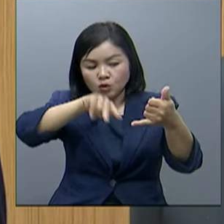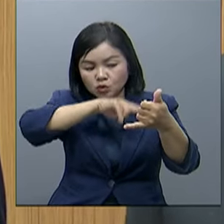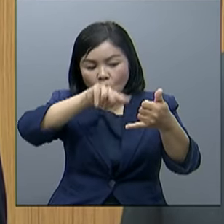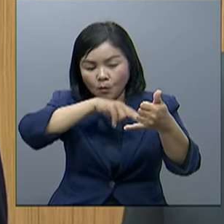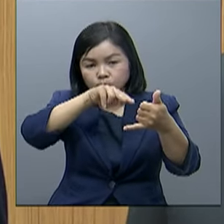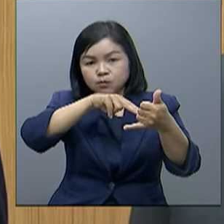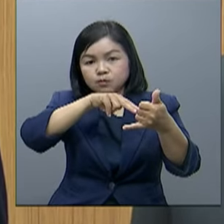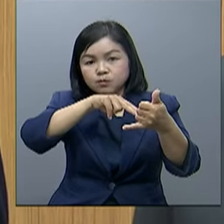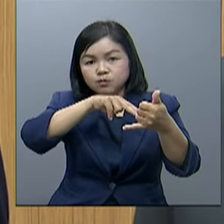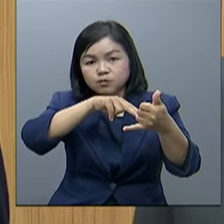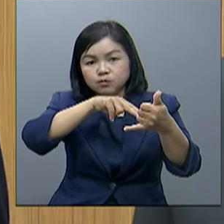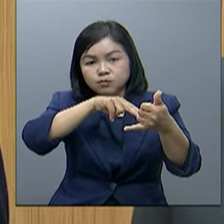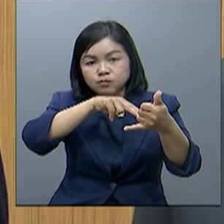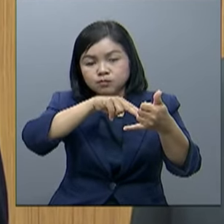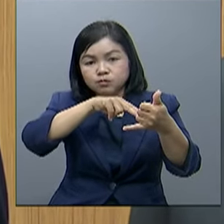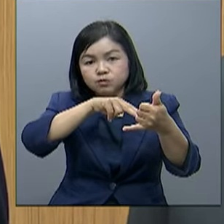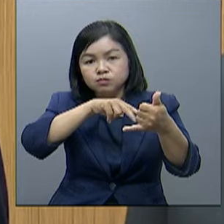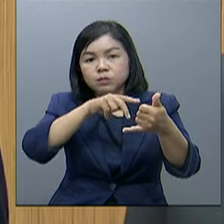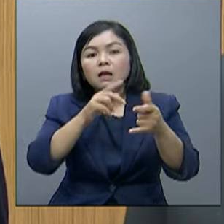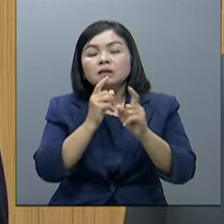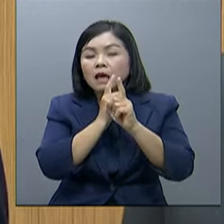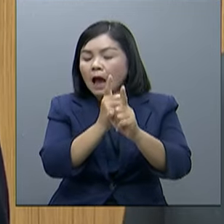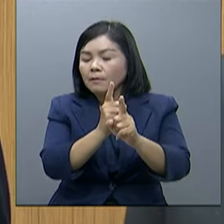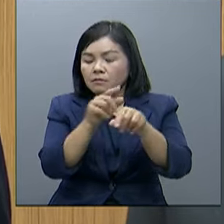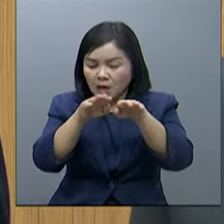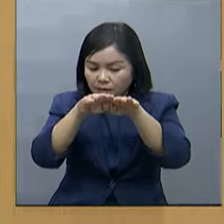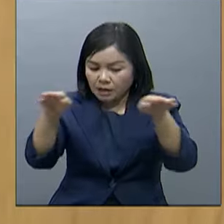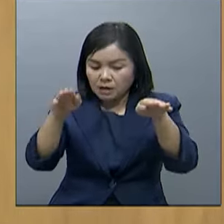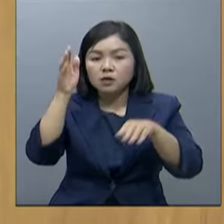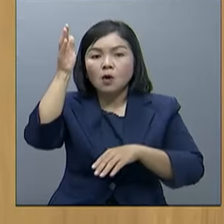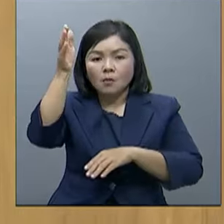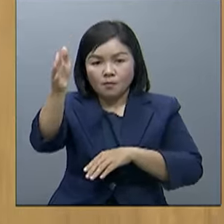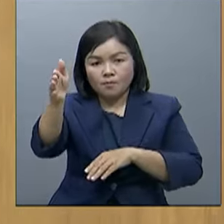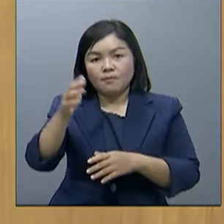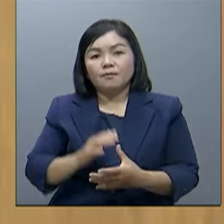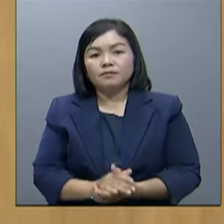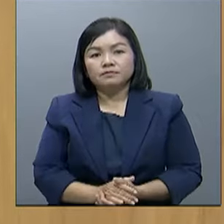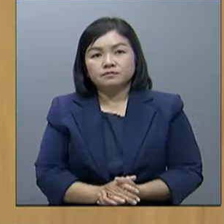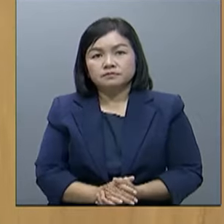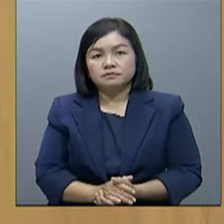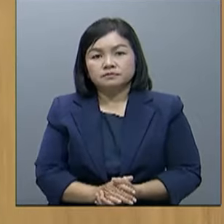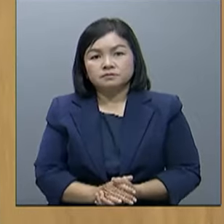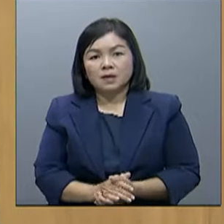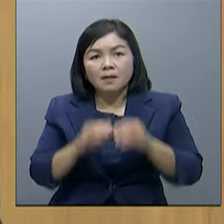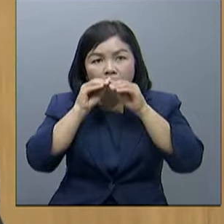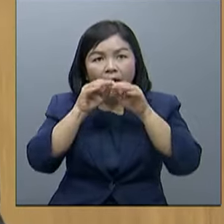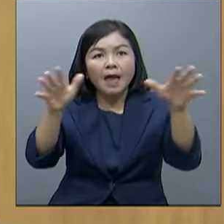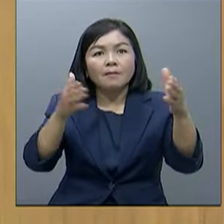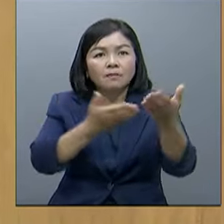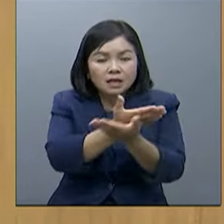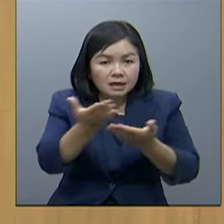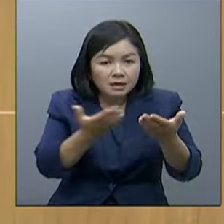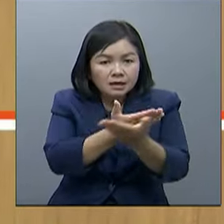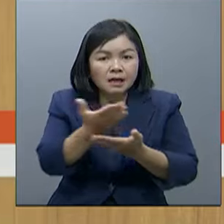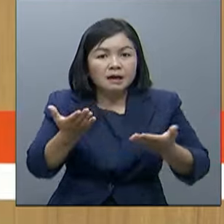พื่อทำให้เกิดเป็นบรรทัดฐานทางจริยธรรมครับ ออกแถลงการแล้วก็พิจารณา